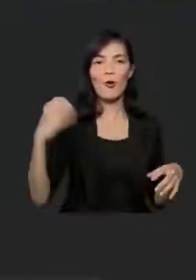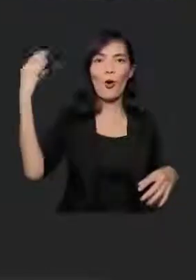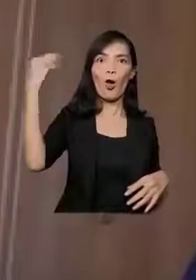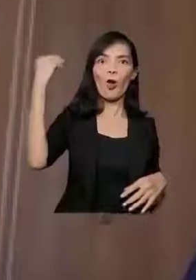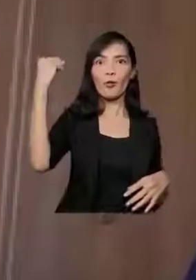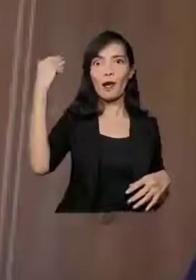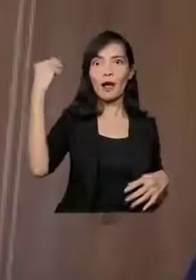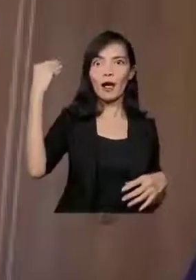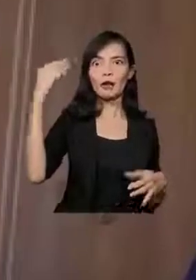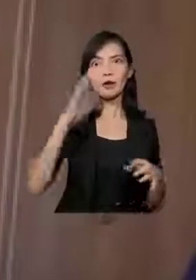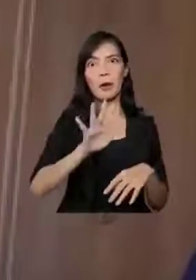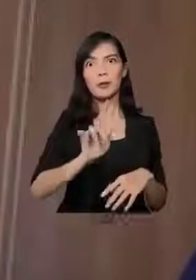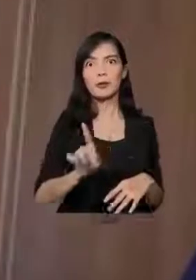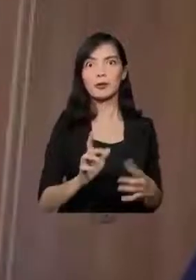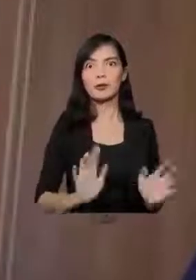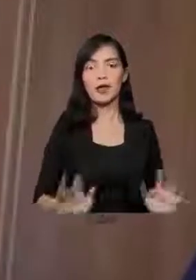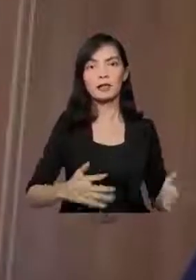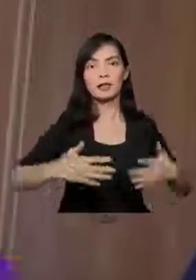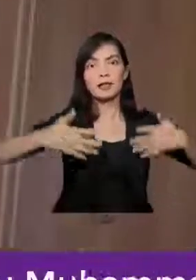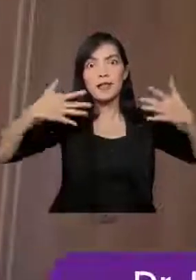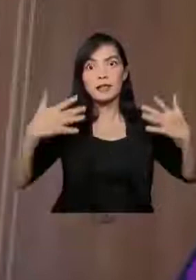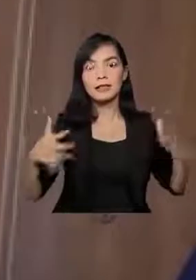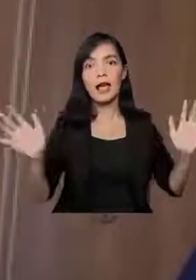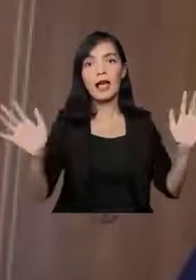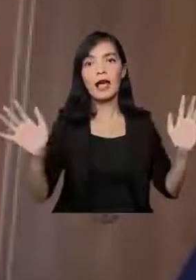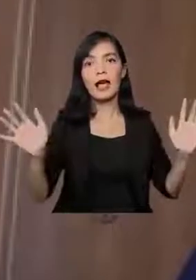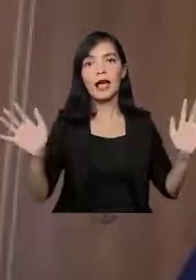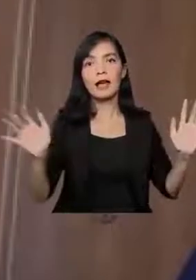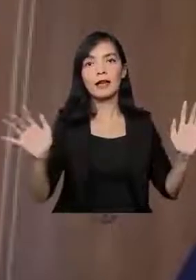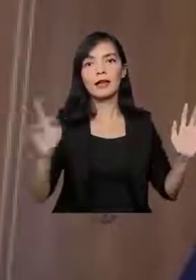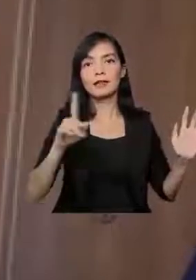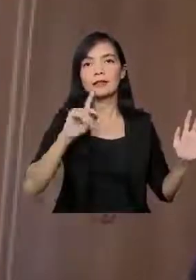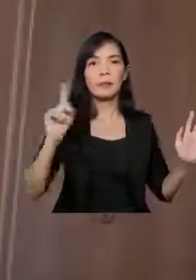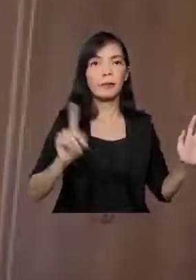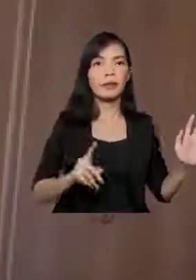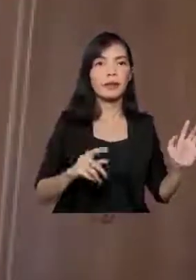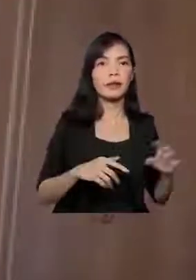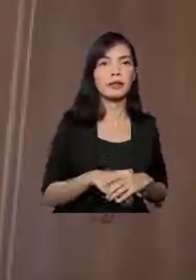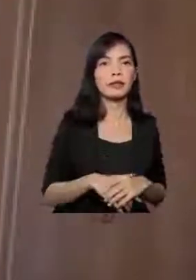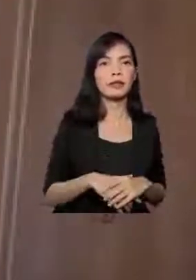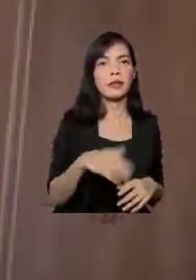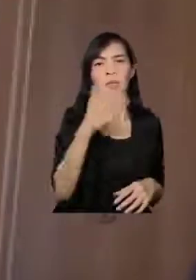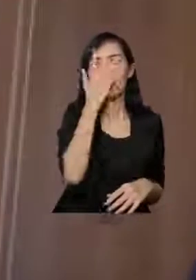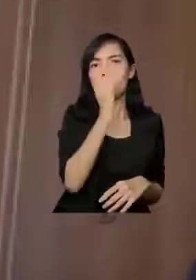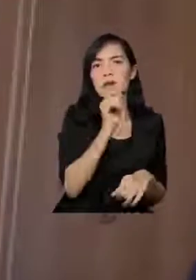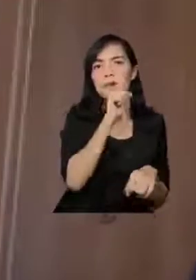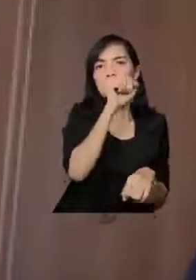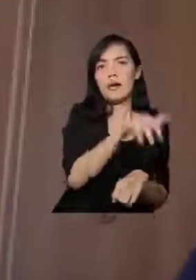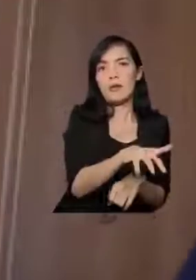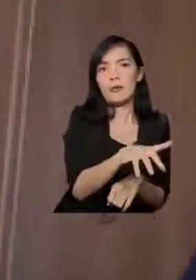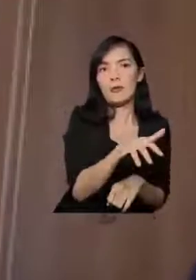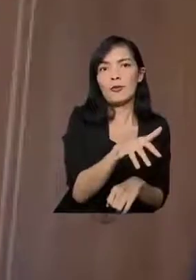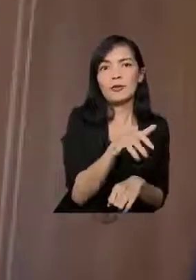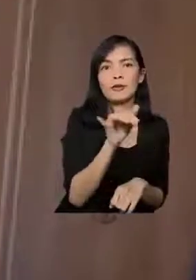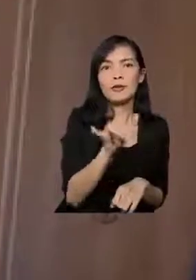khutbah-khutbah cuma lima menit kemudian selesai dan seperti yang di Singapura tadi memang penerapan protokolnya juga ketat